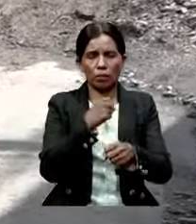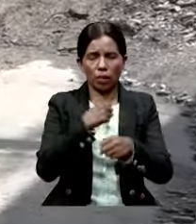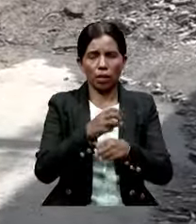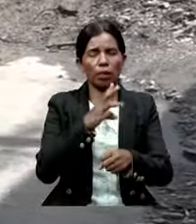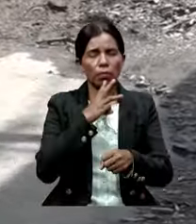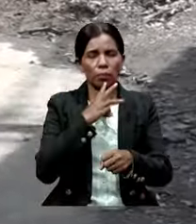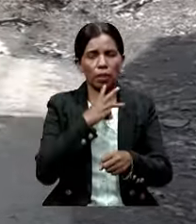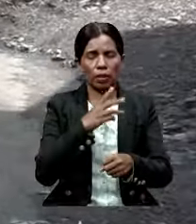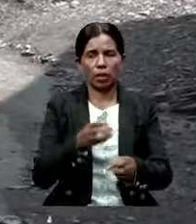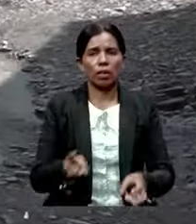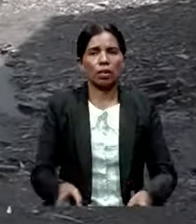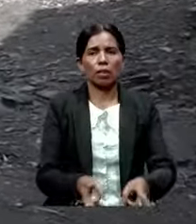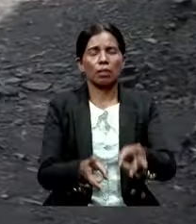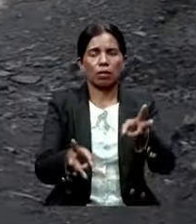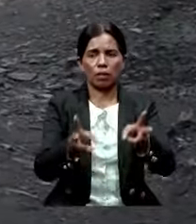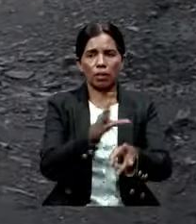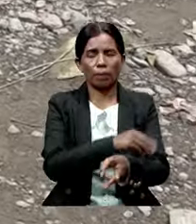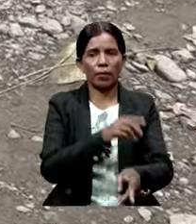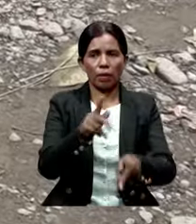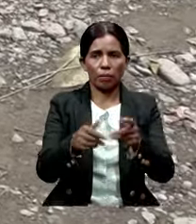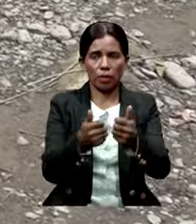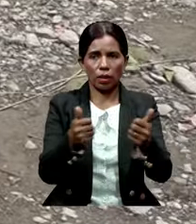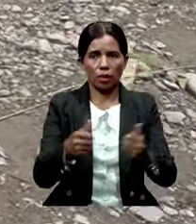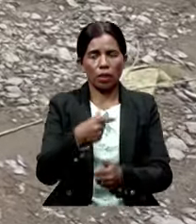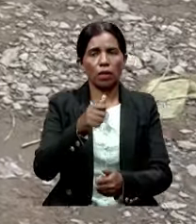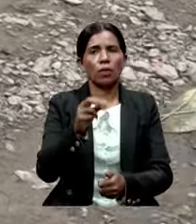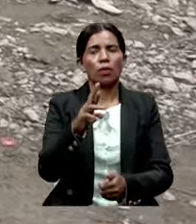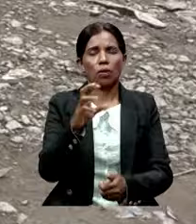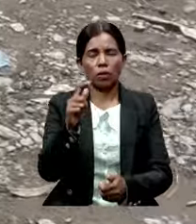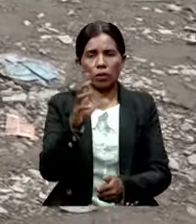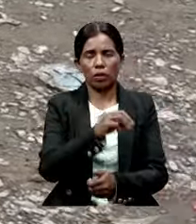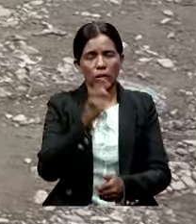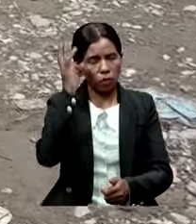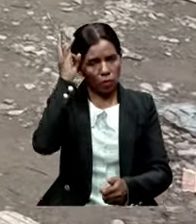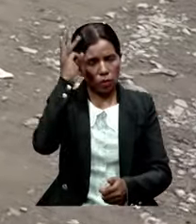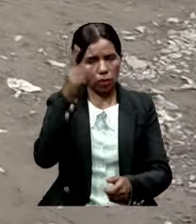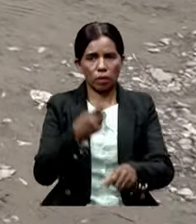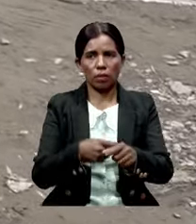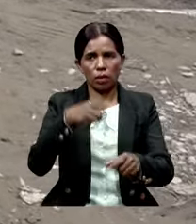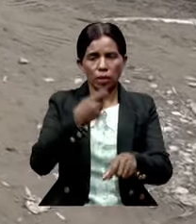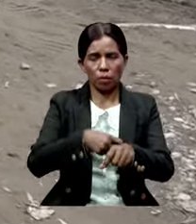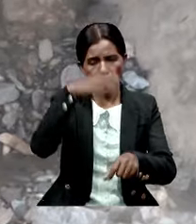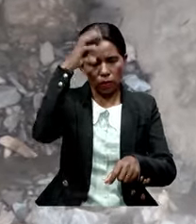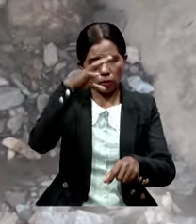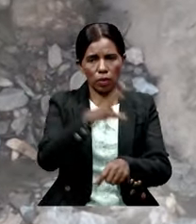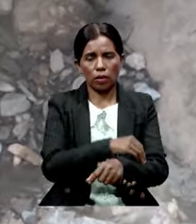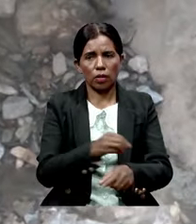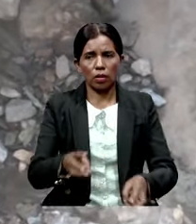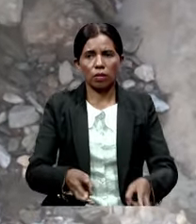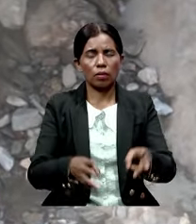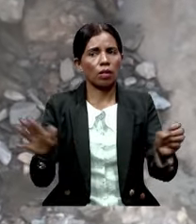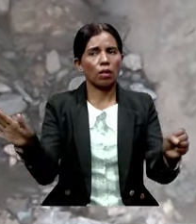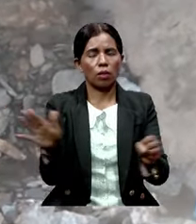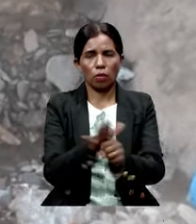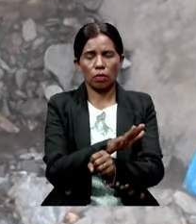lihun iha strada. Komunidade nebe hela iha aldeia Golgota preocupa o situação ne, tamba tempo udan valeta hirakne intu pidu na